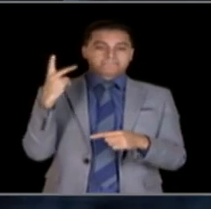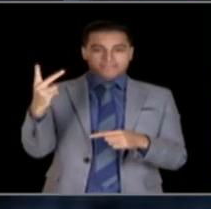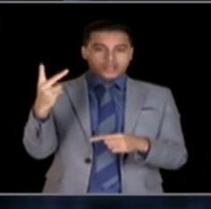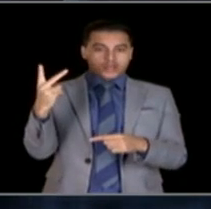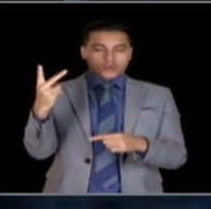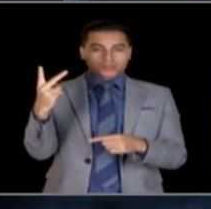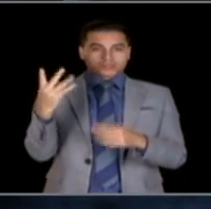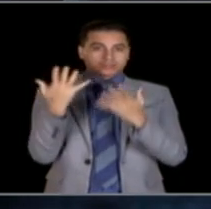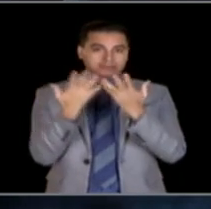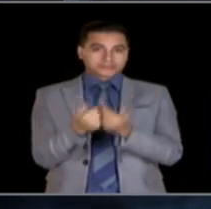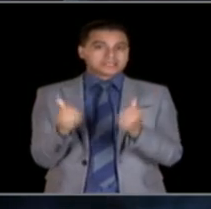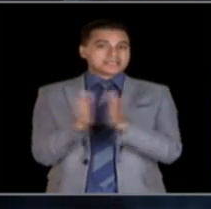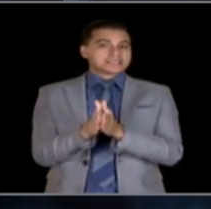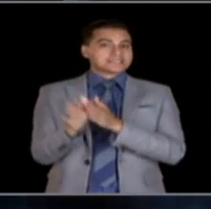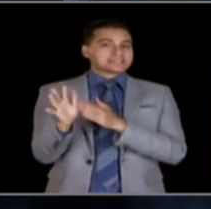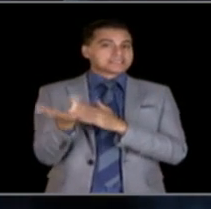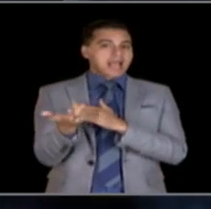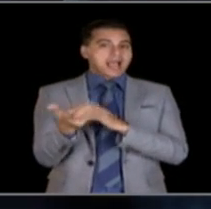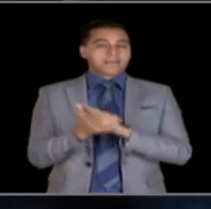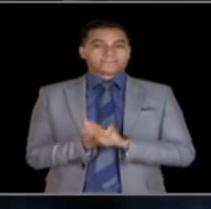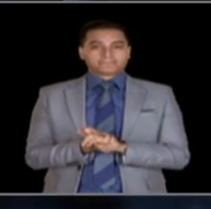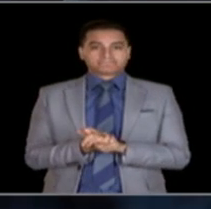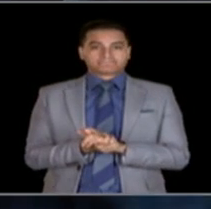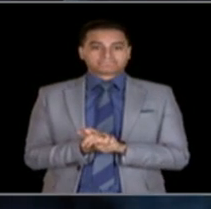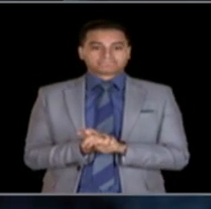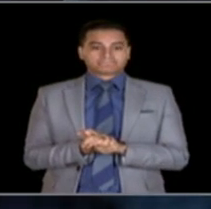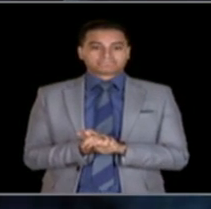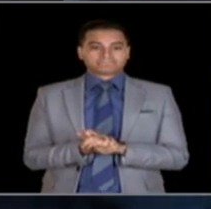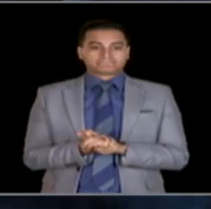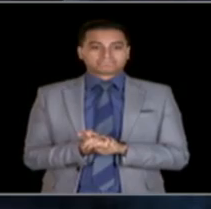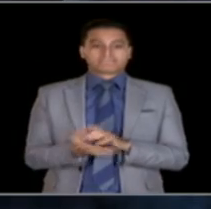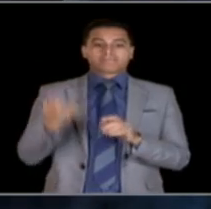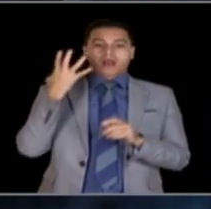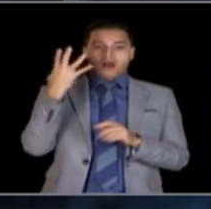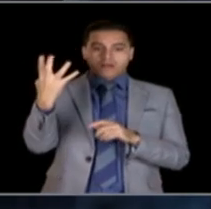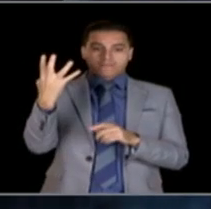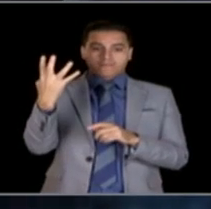زائد 102 يساوي كام؟